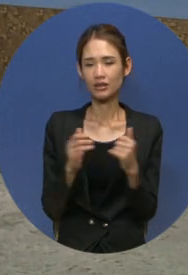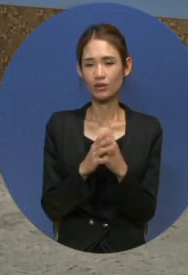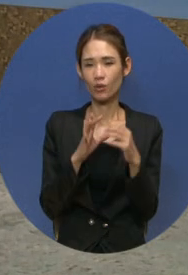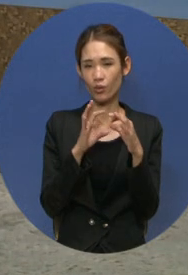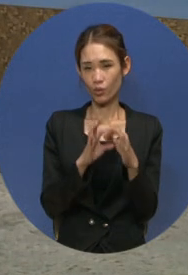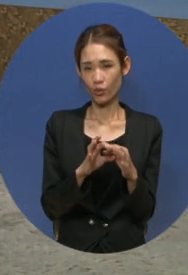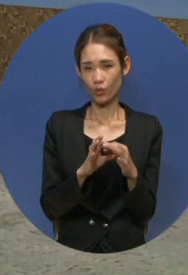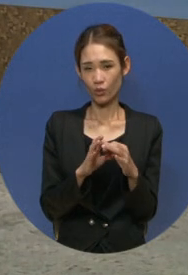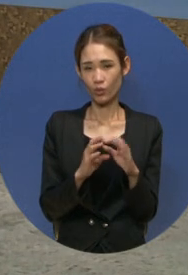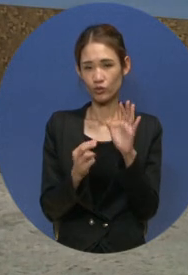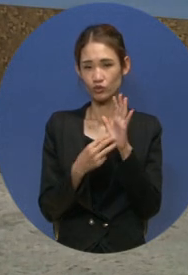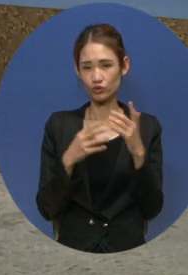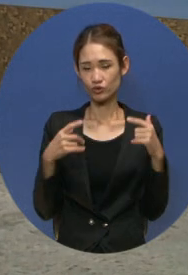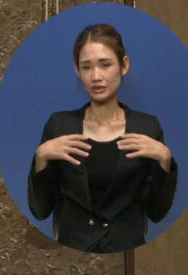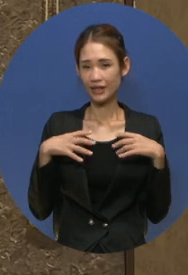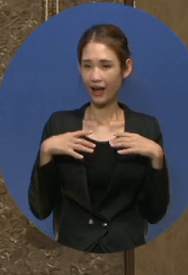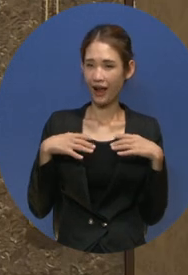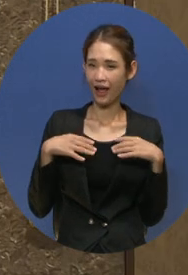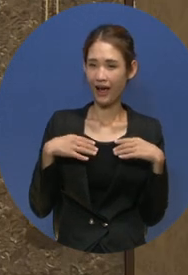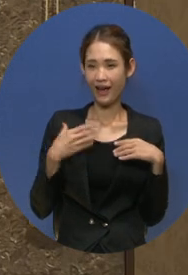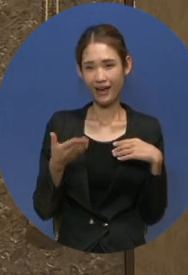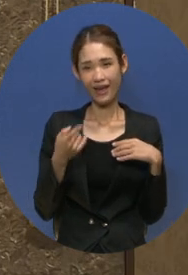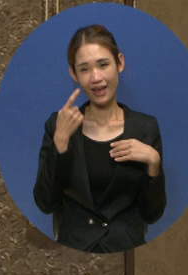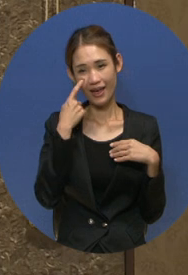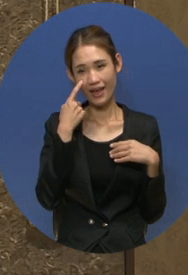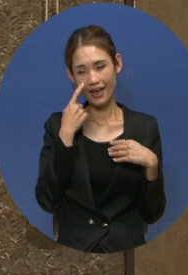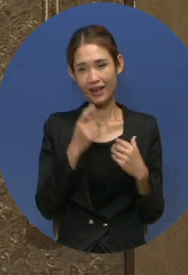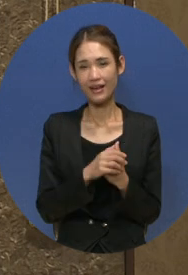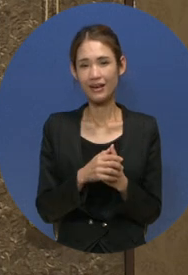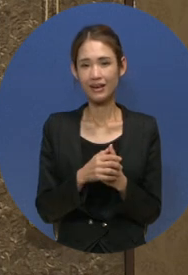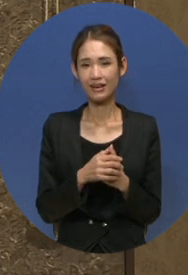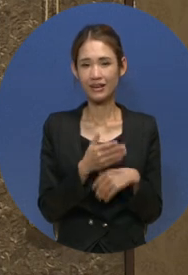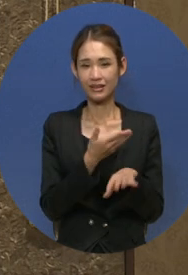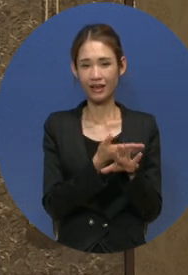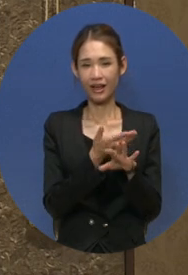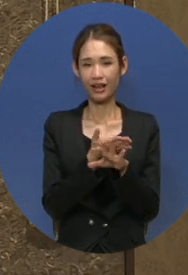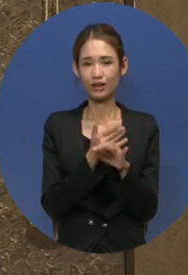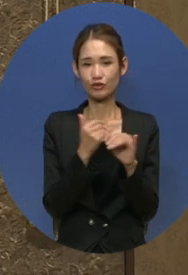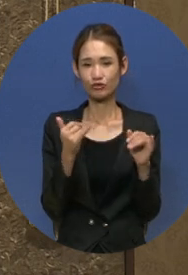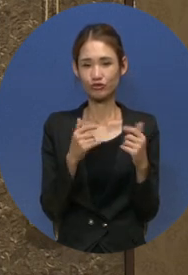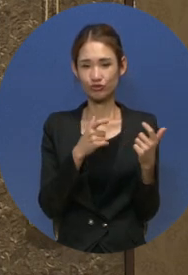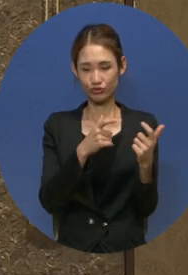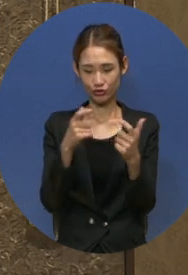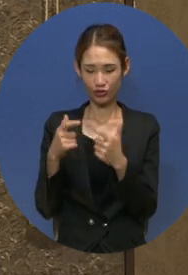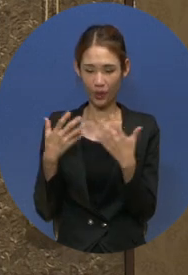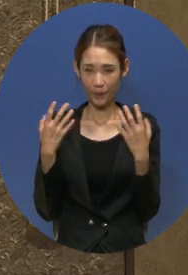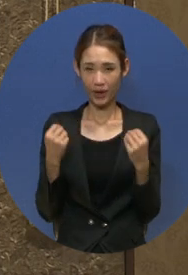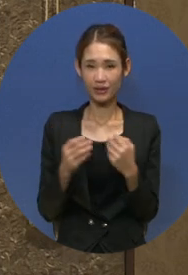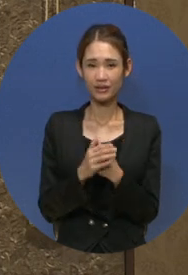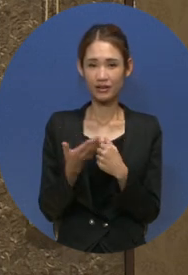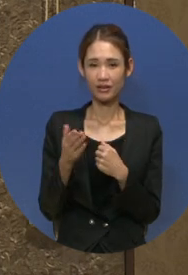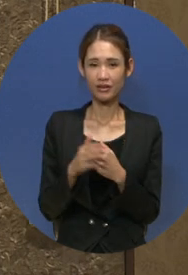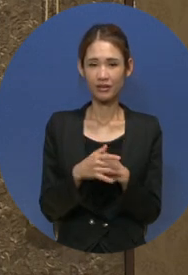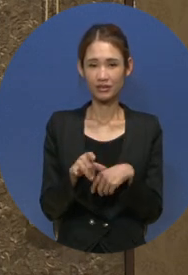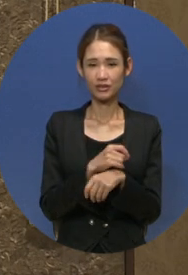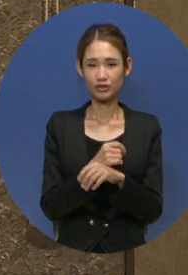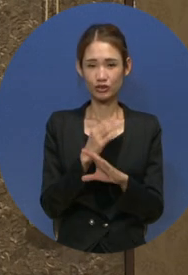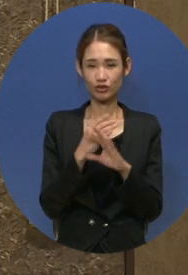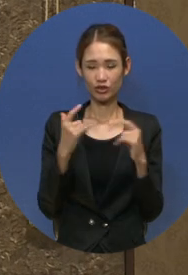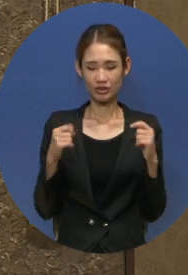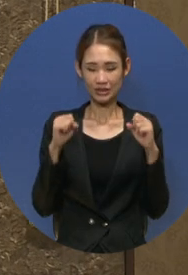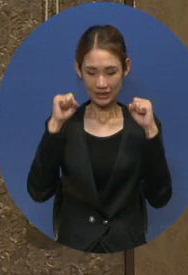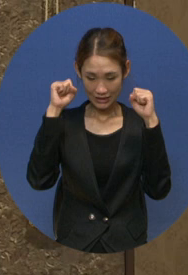저희 중구 자랑을 좀 해야 되겠는데요. 네. 예. 뭐 다른 구도 마찬가지겠지만 특히 저희 중구에는 그 이 체육센터가